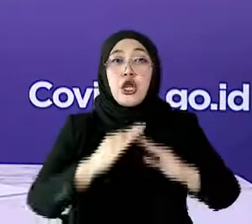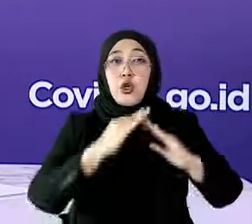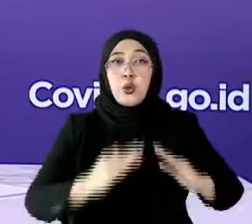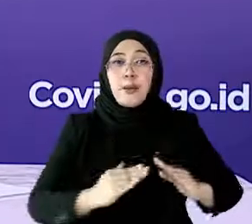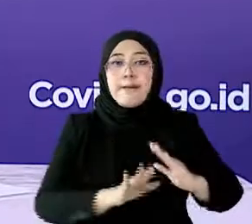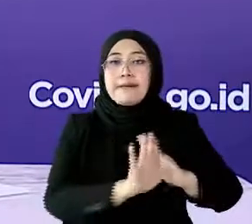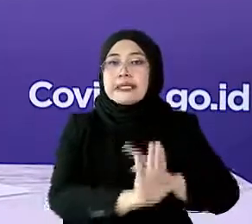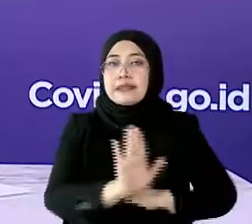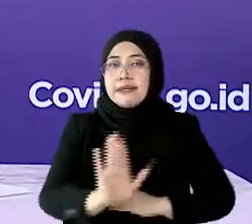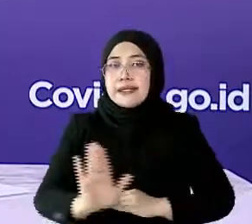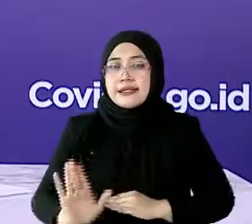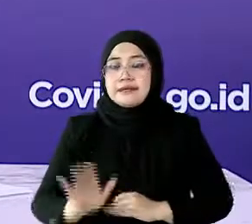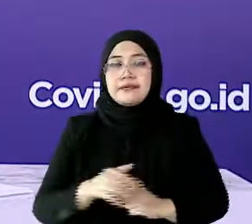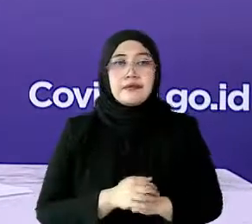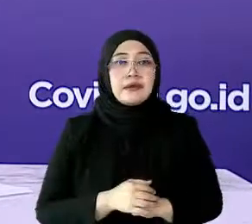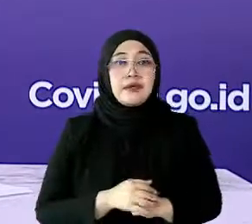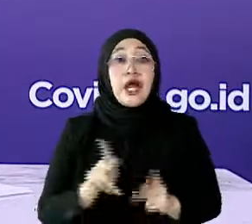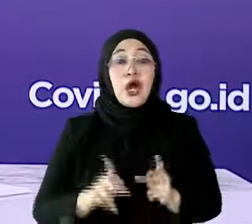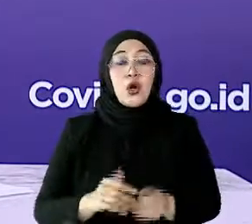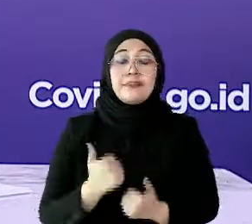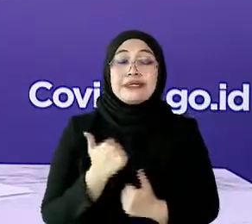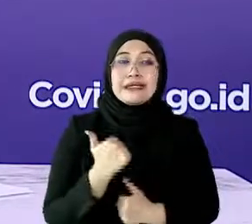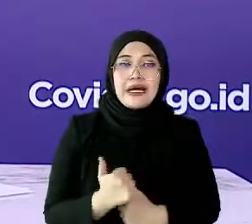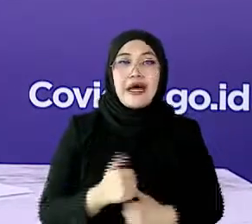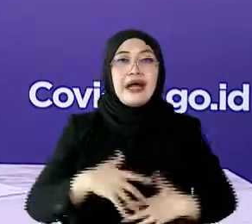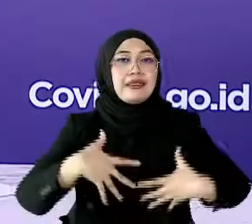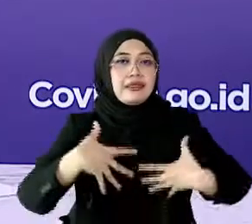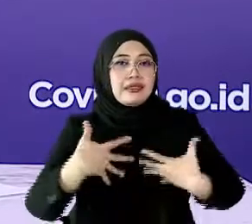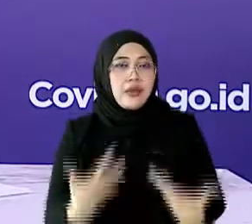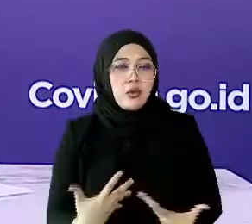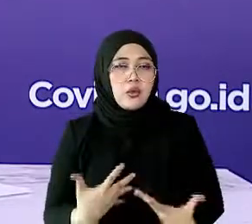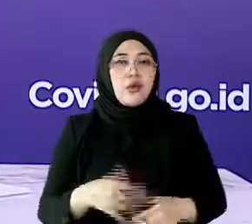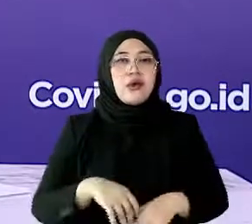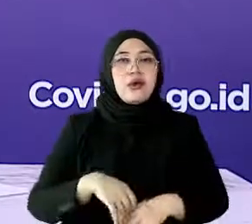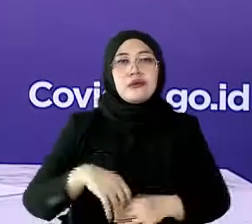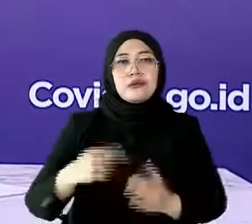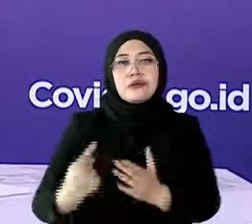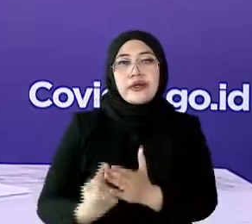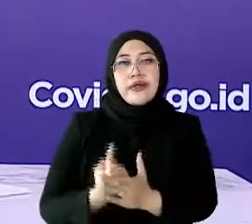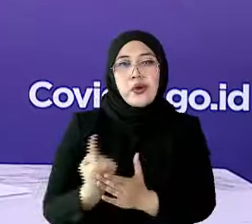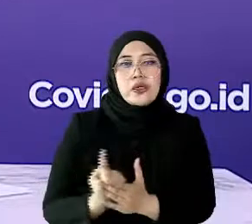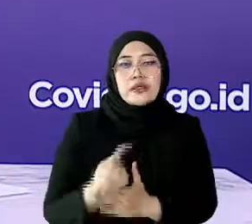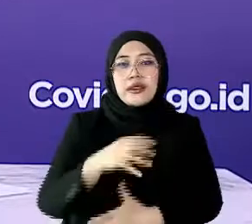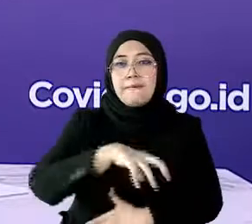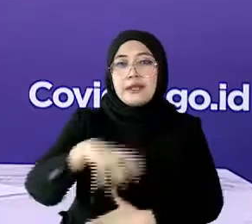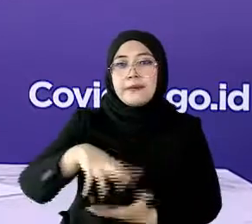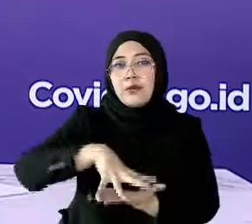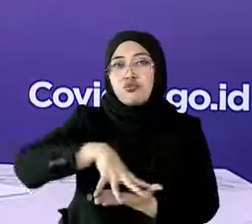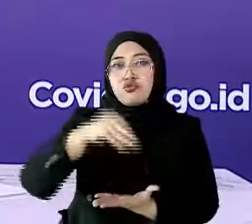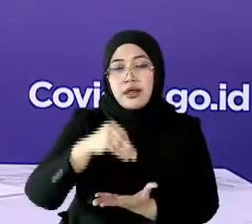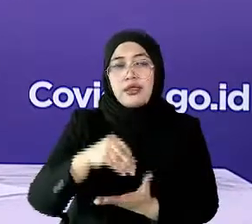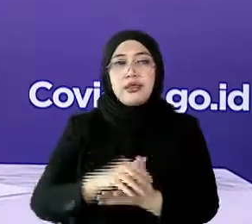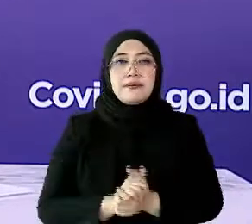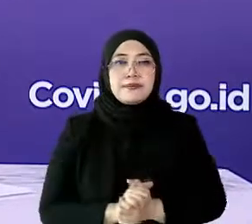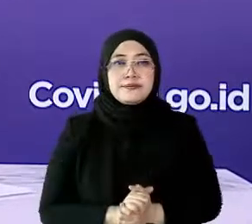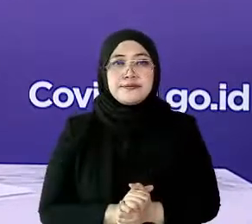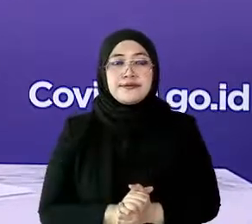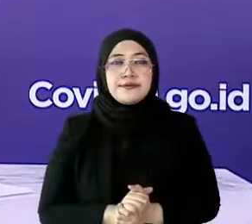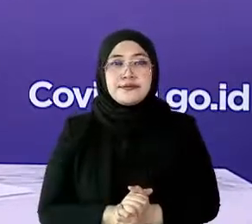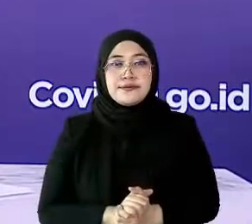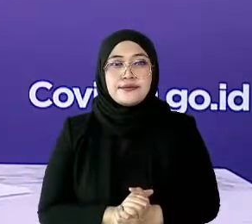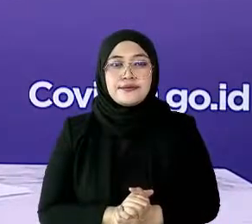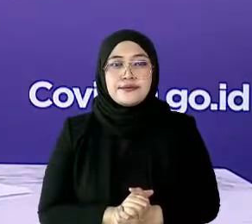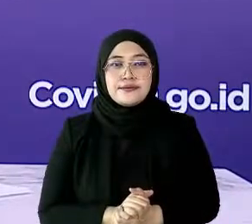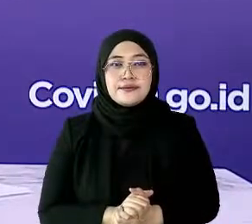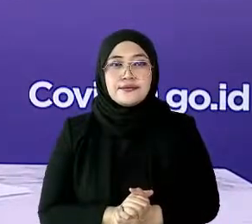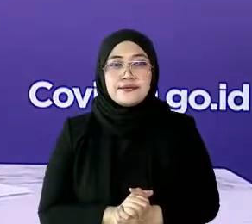kediaman masing-masing Jika memungkinkan atau di tempat-tempat isolasi terpusat jika tersedia di daerahnya masing-masing